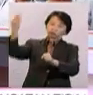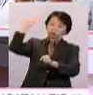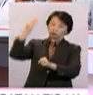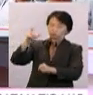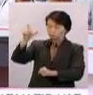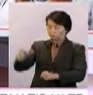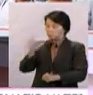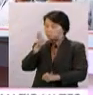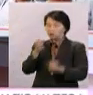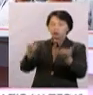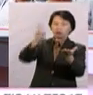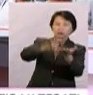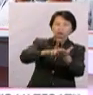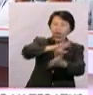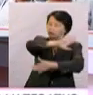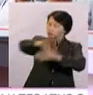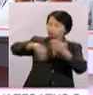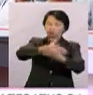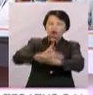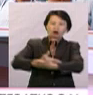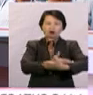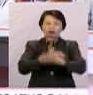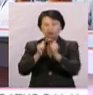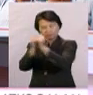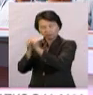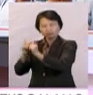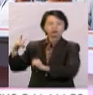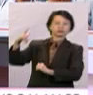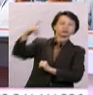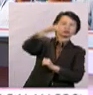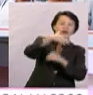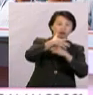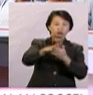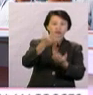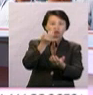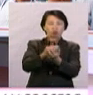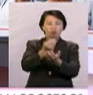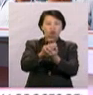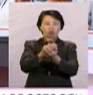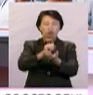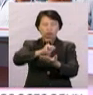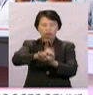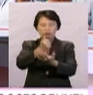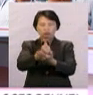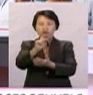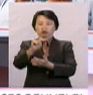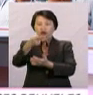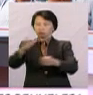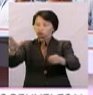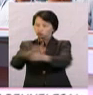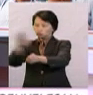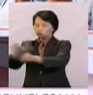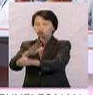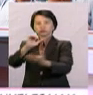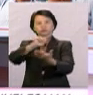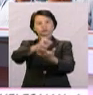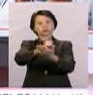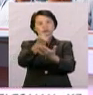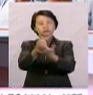Hilali mendaftarkan semua anaknya untuk menunaikan haji selepas wang dalam akaun tabung haji masing-masing cukup syarat minimum